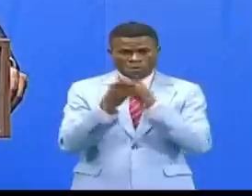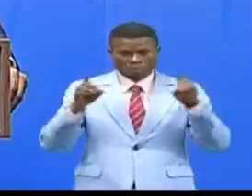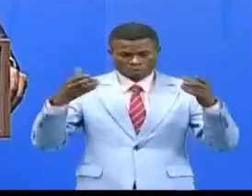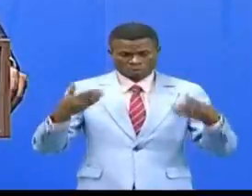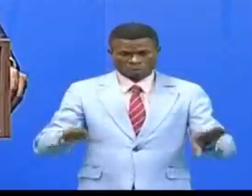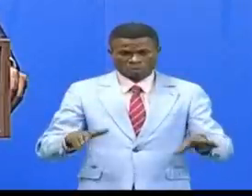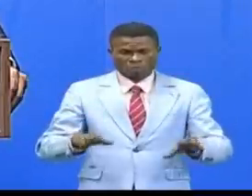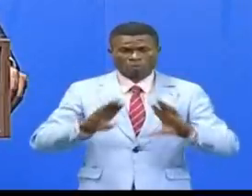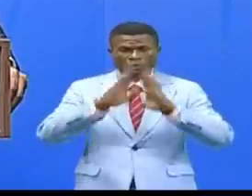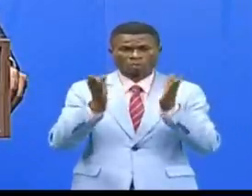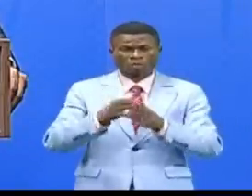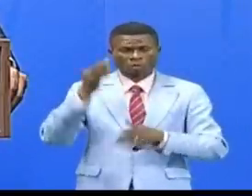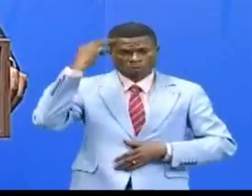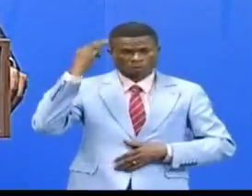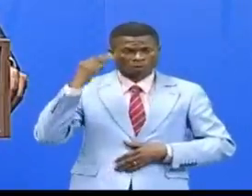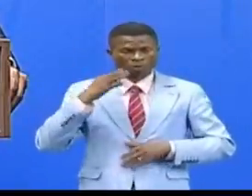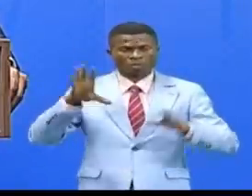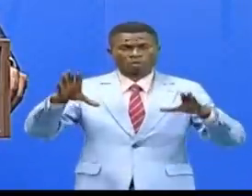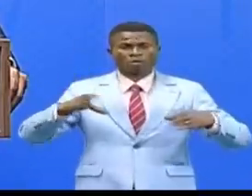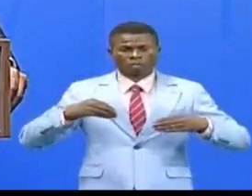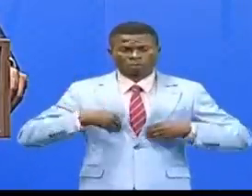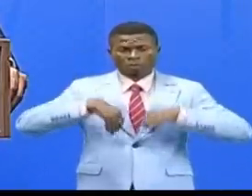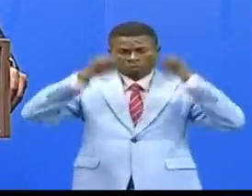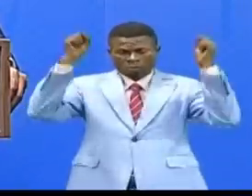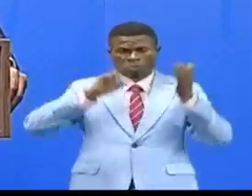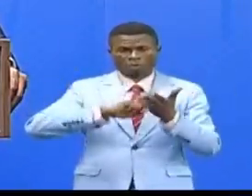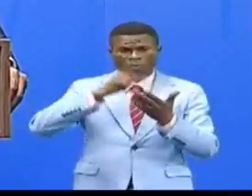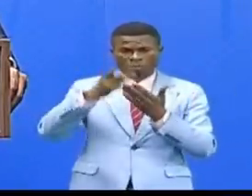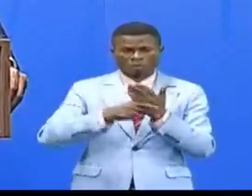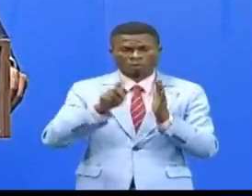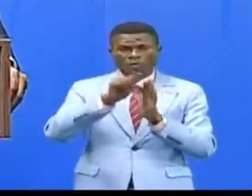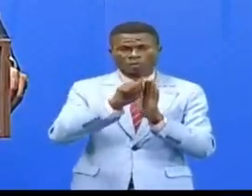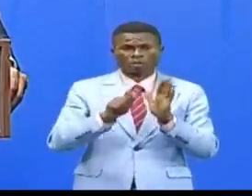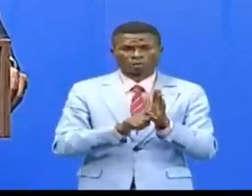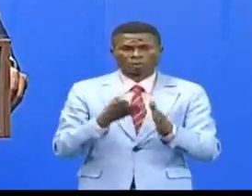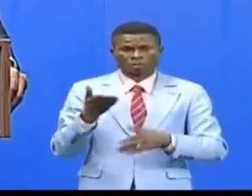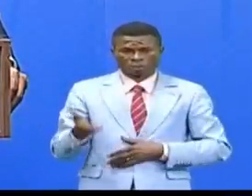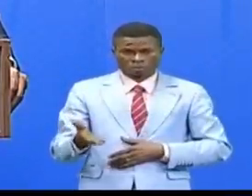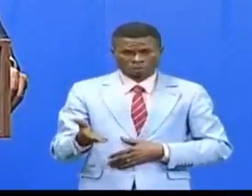délibération, le Conseil a adopté ces projets de décret.